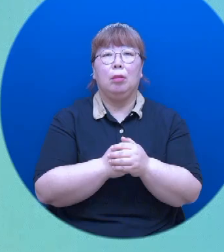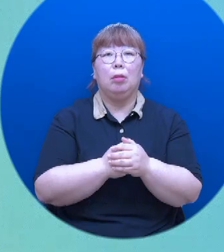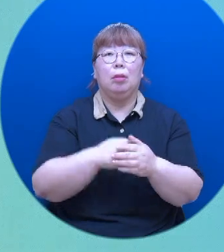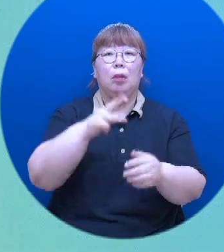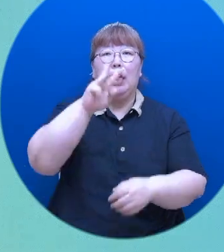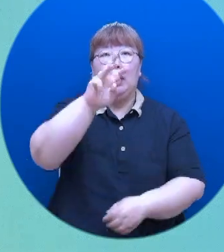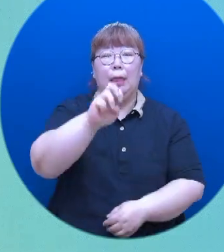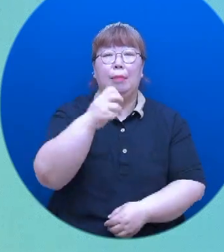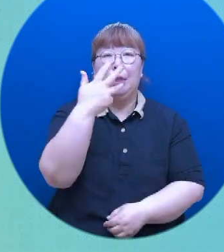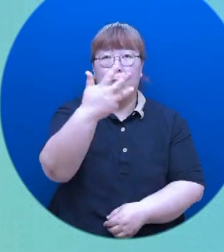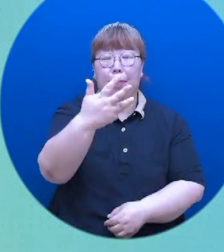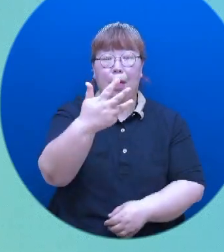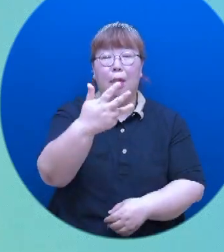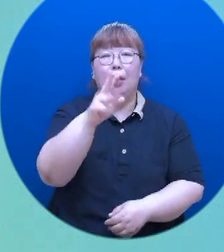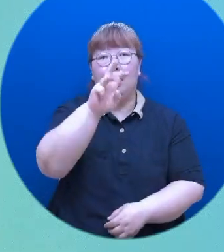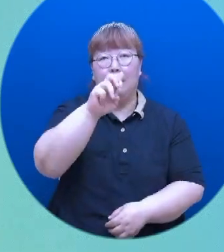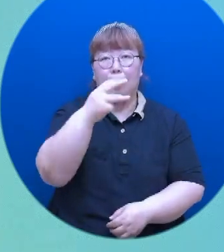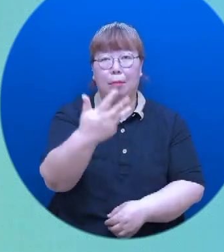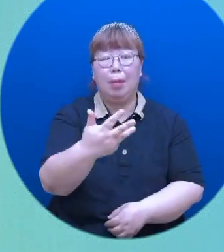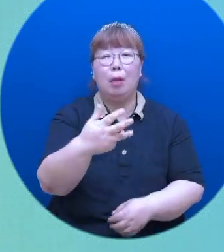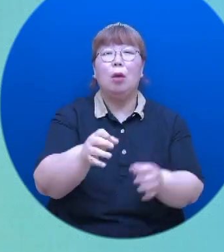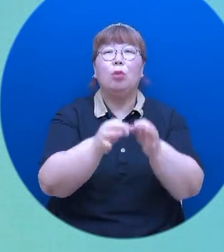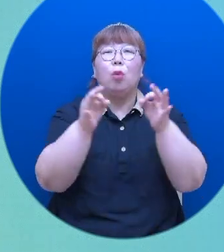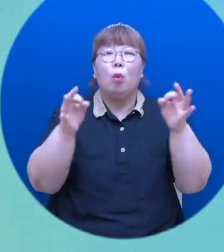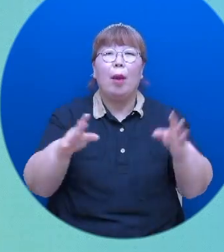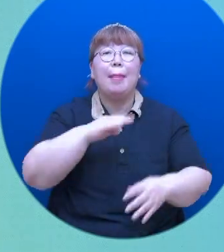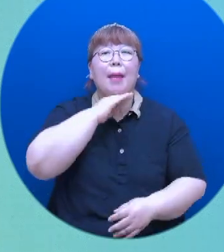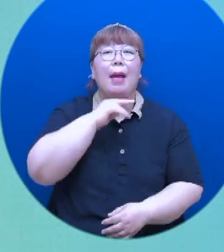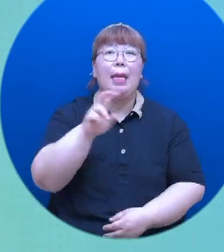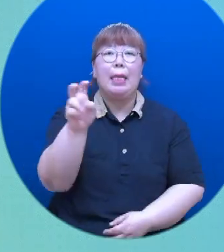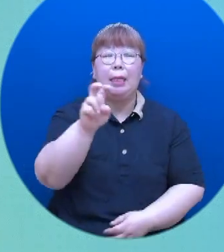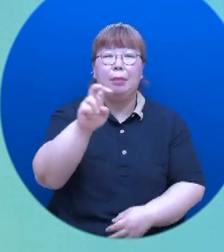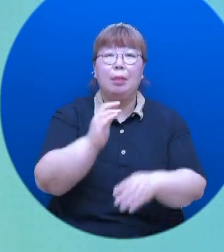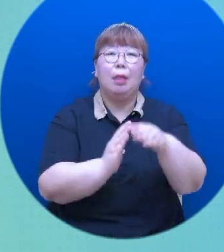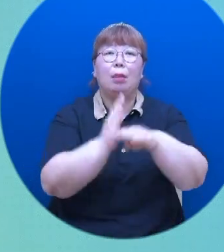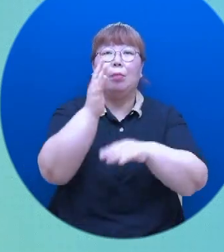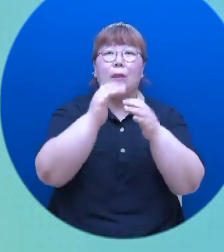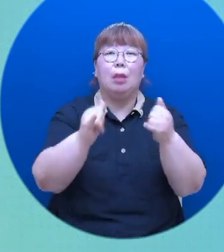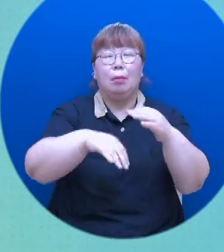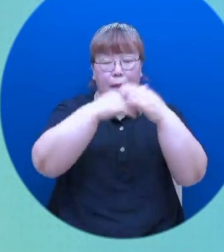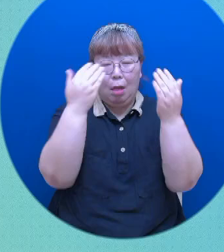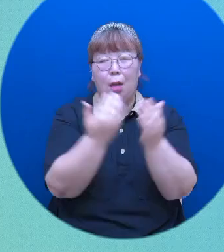38년 동안에 20세 이상 되는 남녀 다 죽어요.